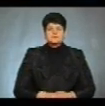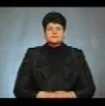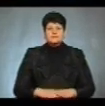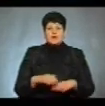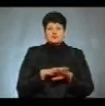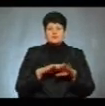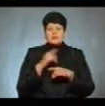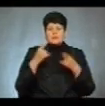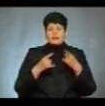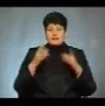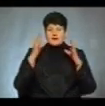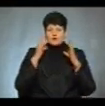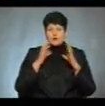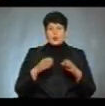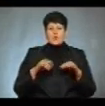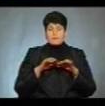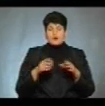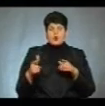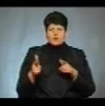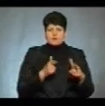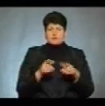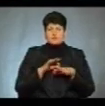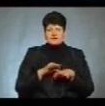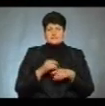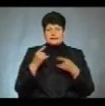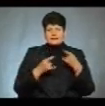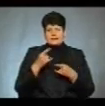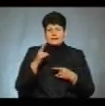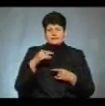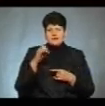Суспільна телерадіокомпанія готова провести теледебати на стадіоні. Про це